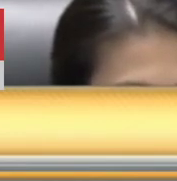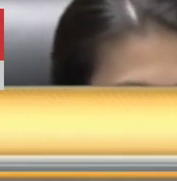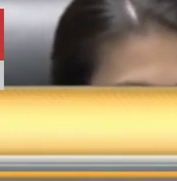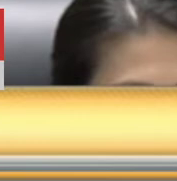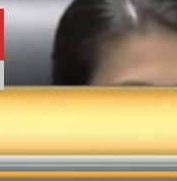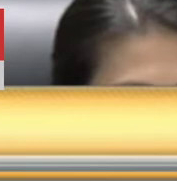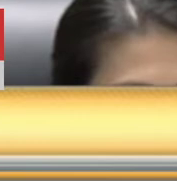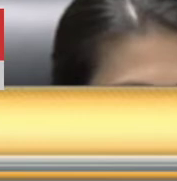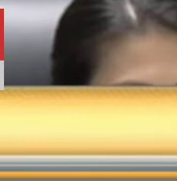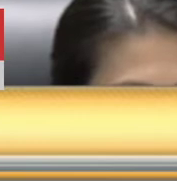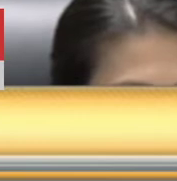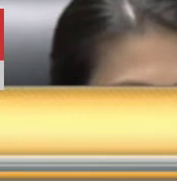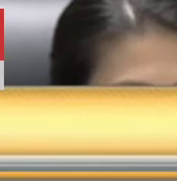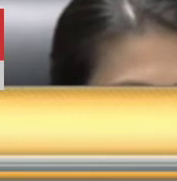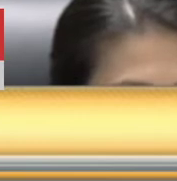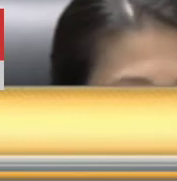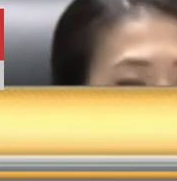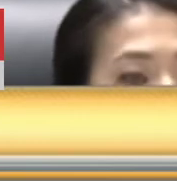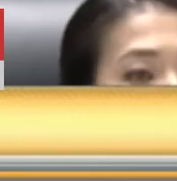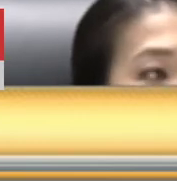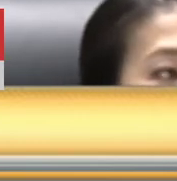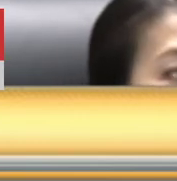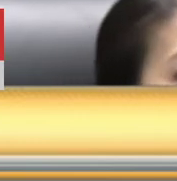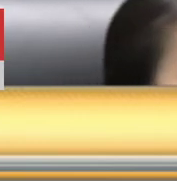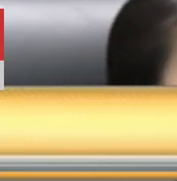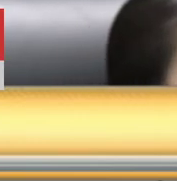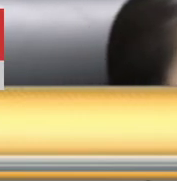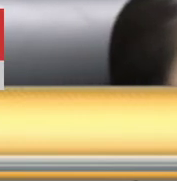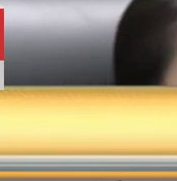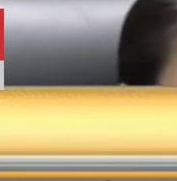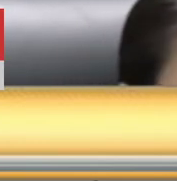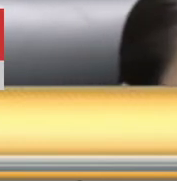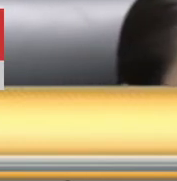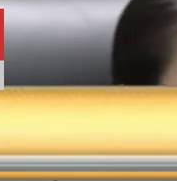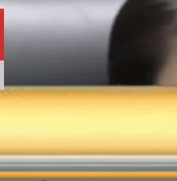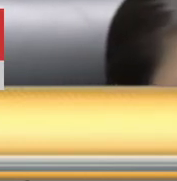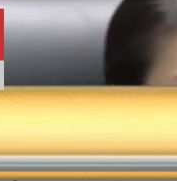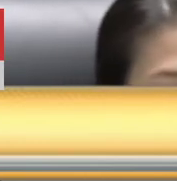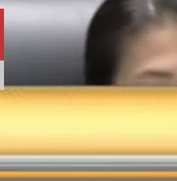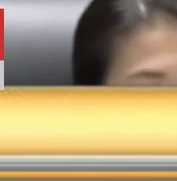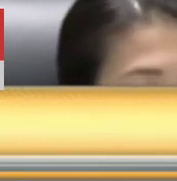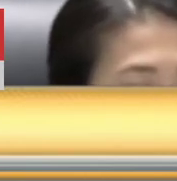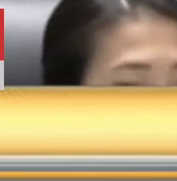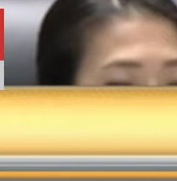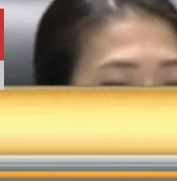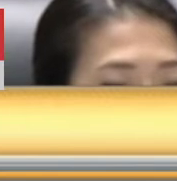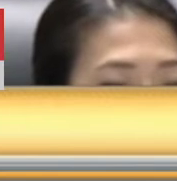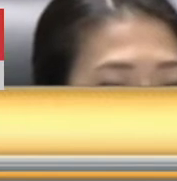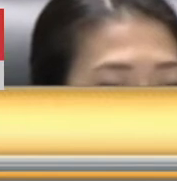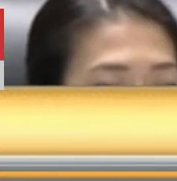ทำให้พี่น้องประชาชนเขาเห็นอนาคตเขาไม่มีความเชื่อมั่นท่านประธานครับ